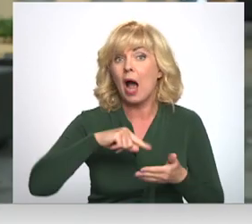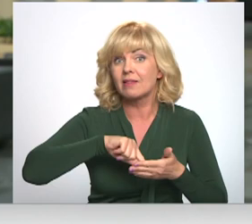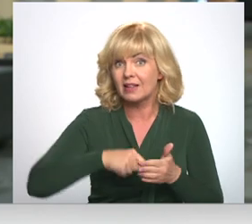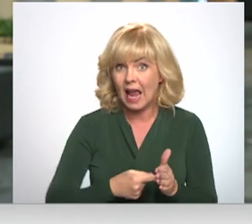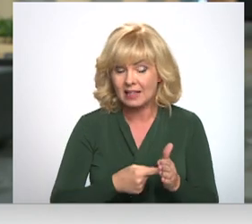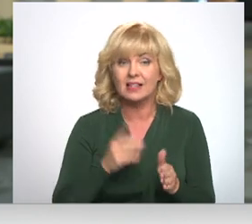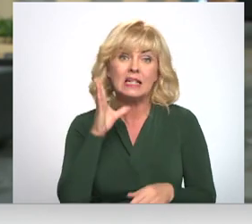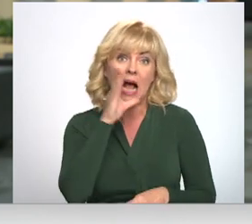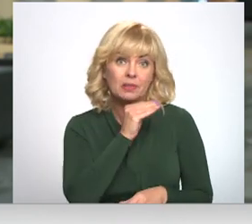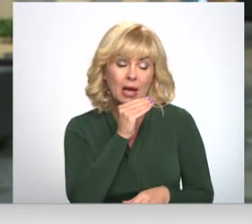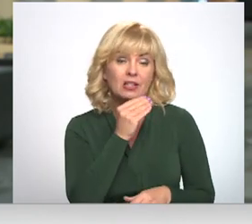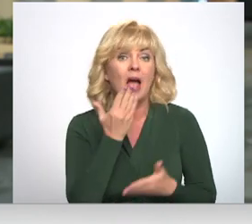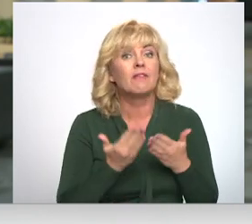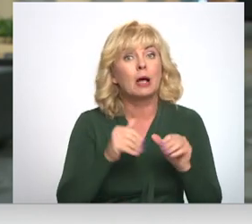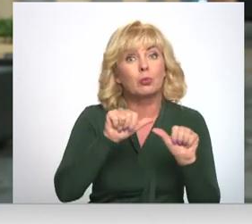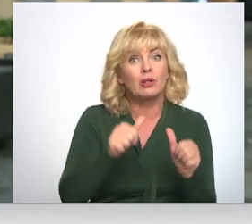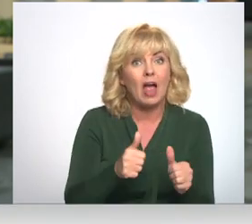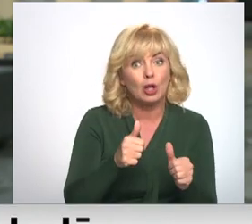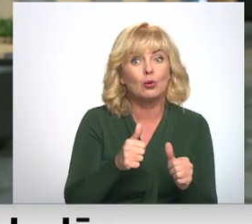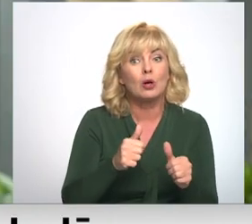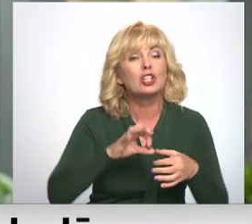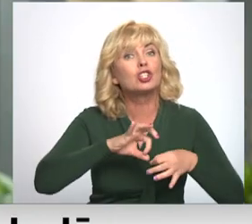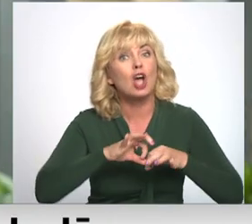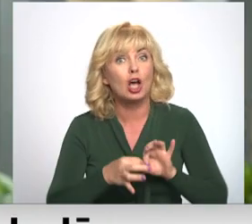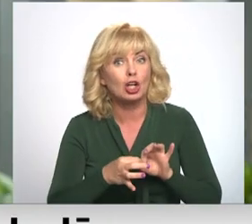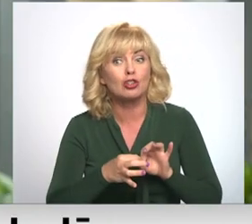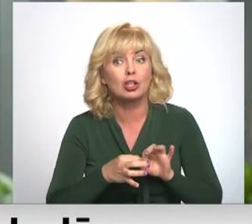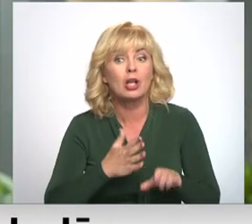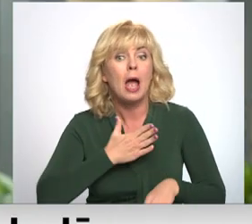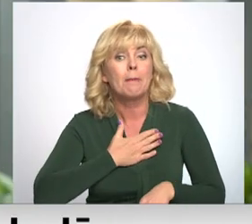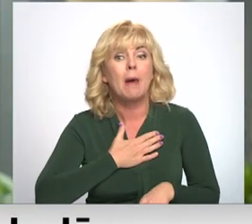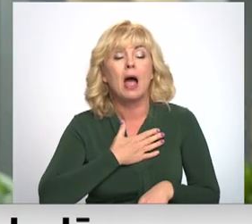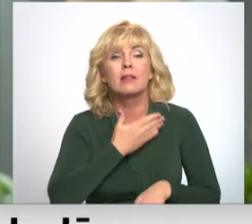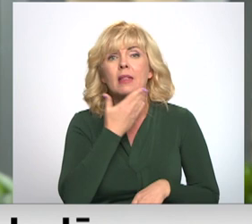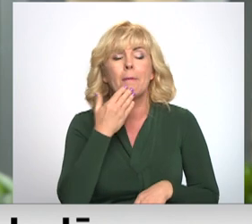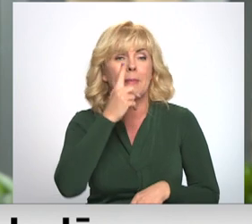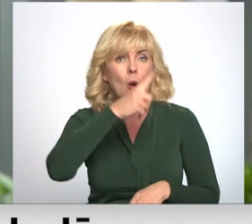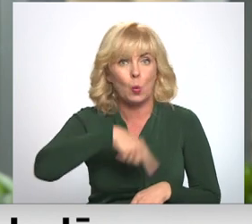varbūt būtu veidojis drusku sarežģītāk. Man nebija tāda uzstādījuma